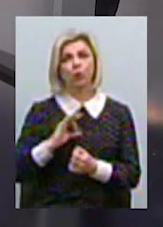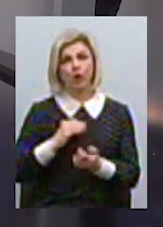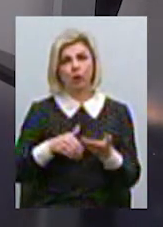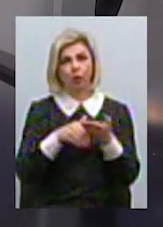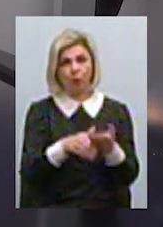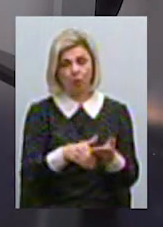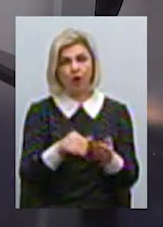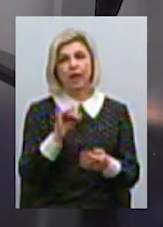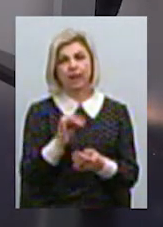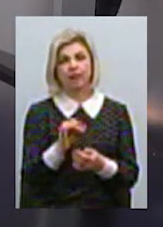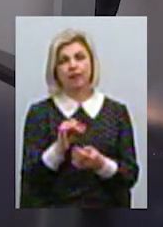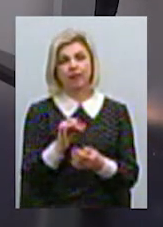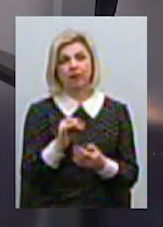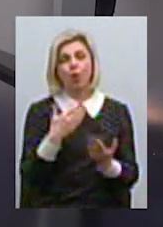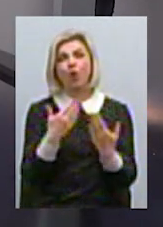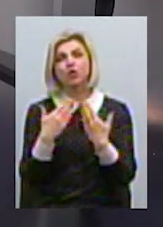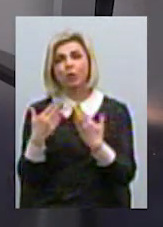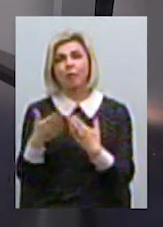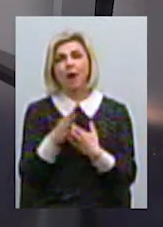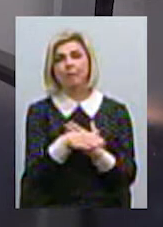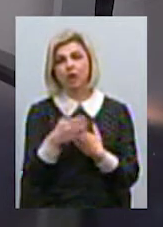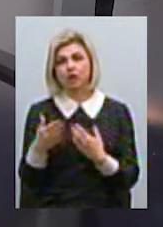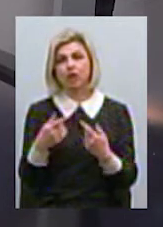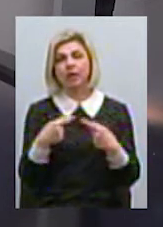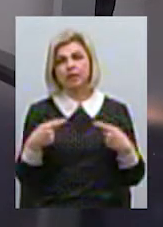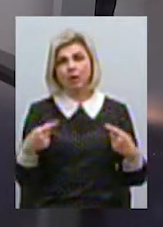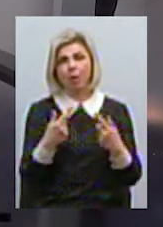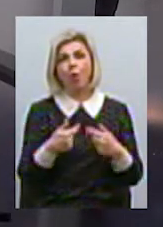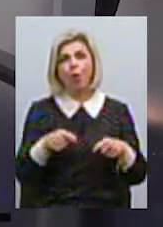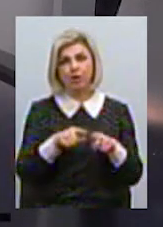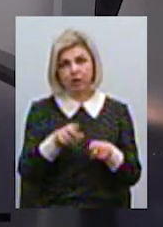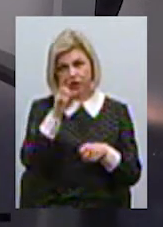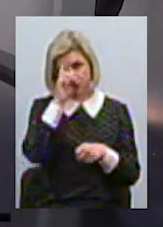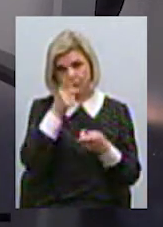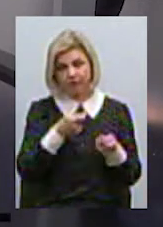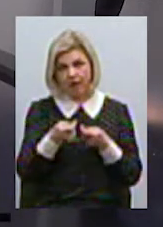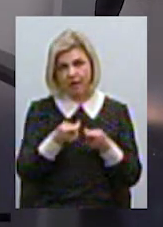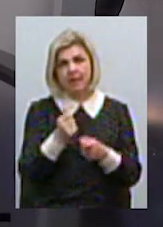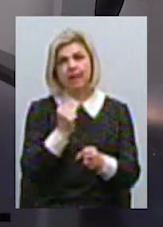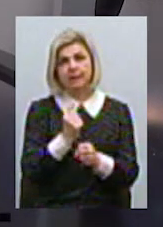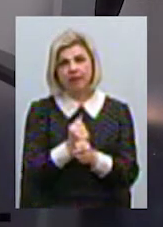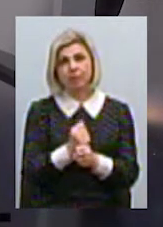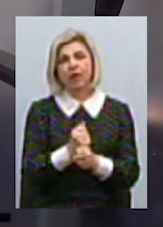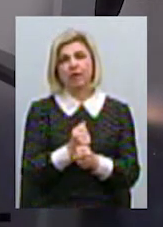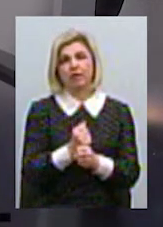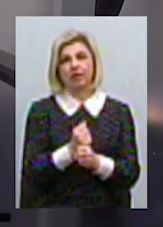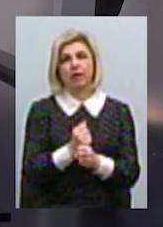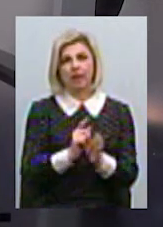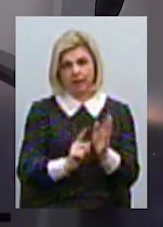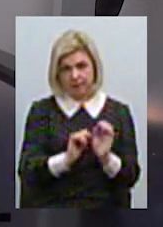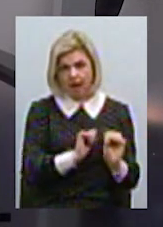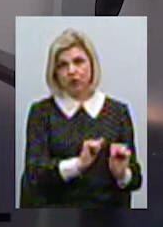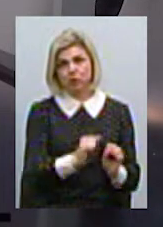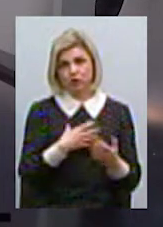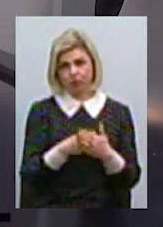також комунікування між іншими органами державної влади з метою створення інституту і запрацювання інституту їх захисту.